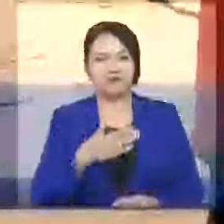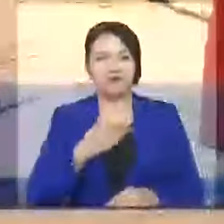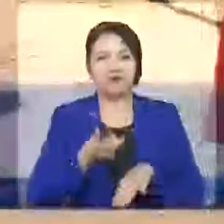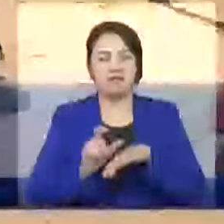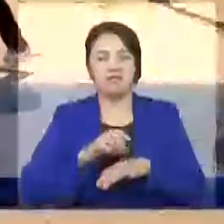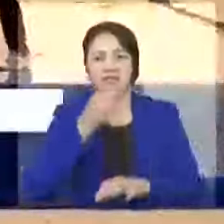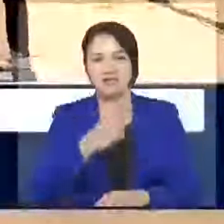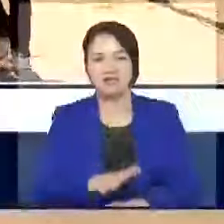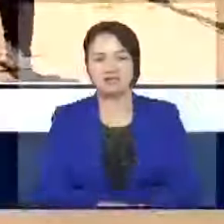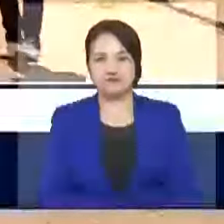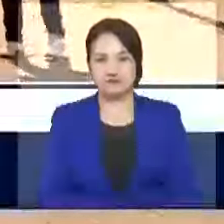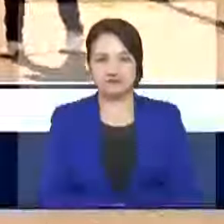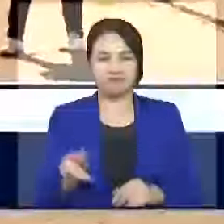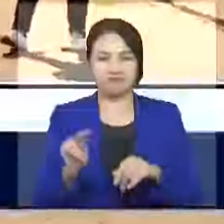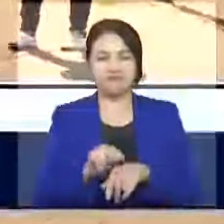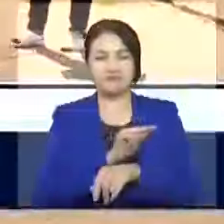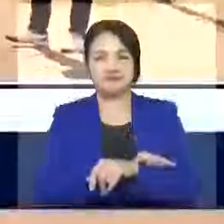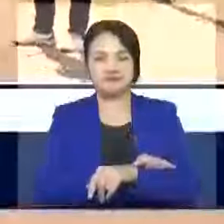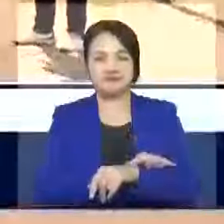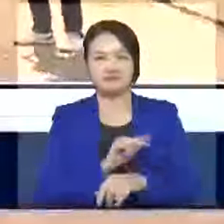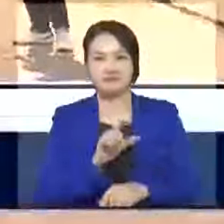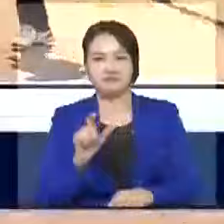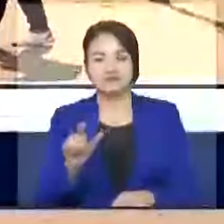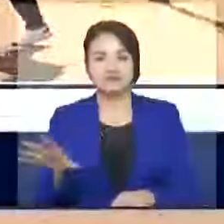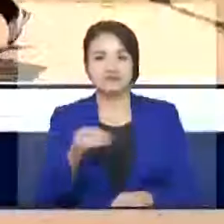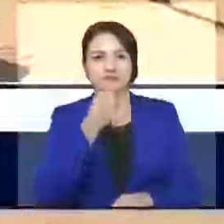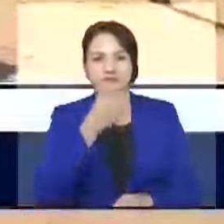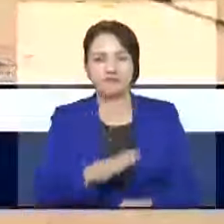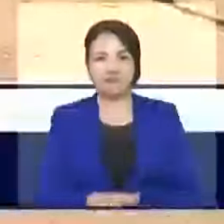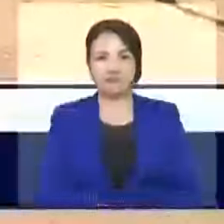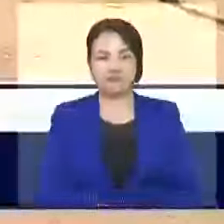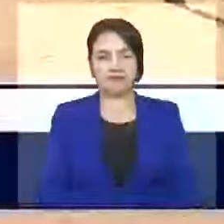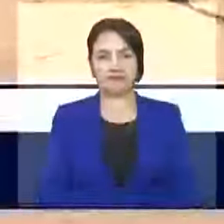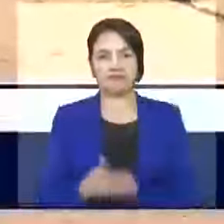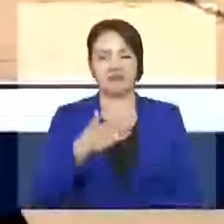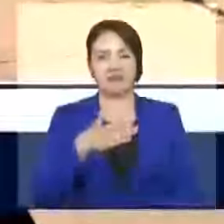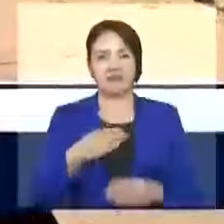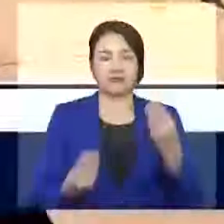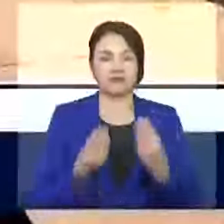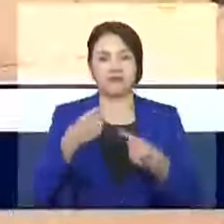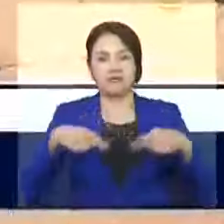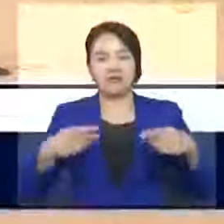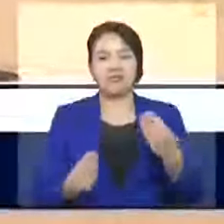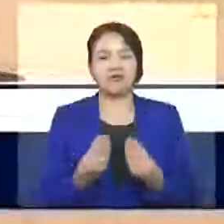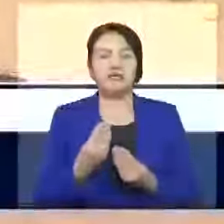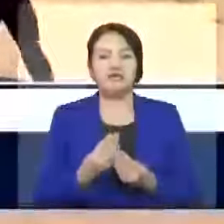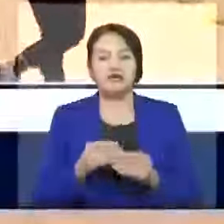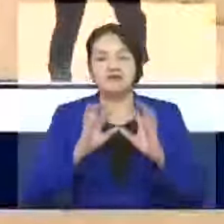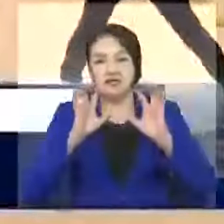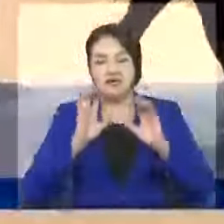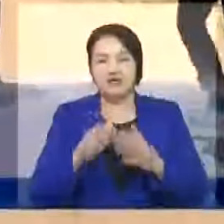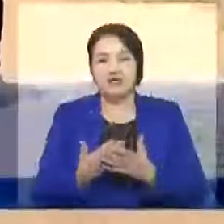очень нравится. Воспитатели и все хорошие. Мы здесь играем разные игры, волейбол в том числе.